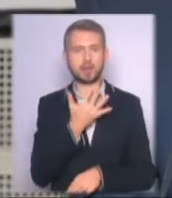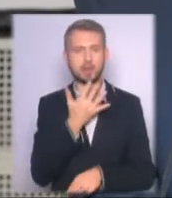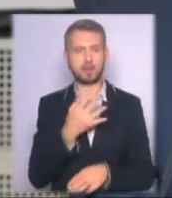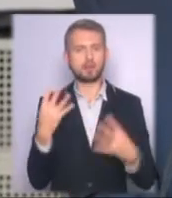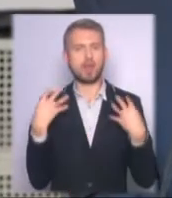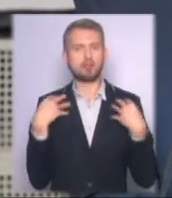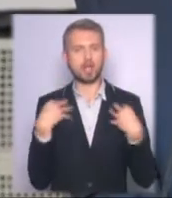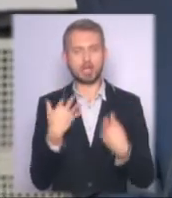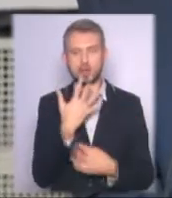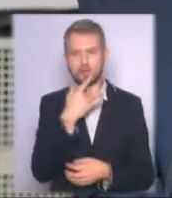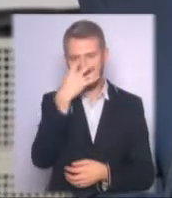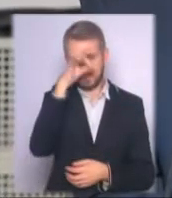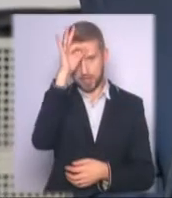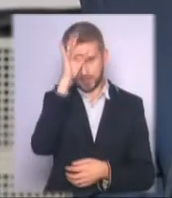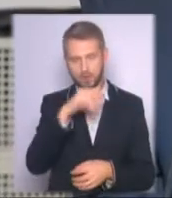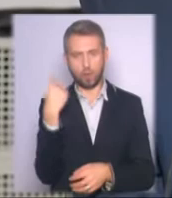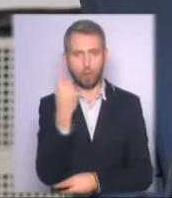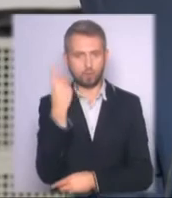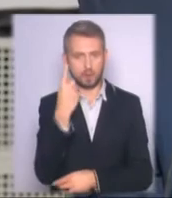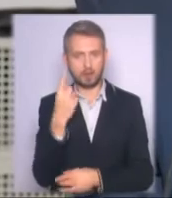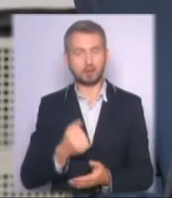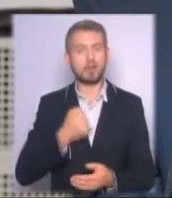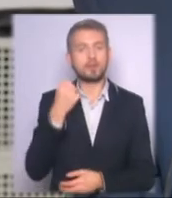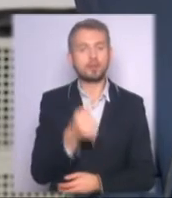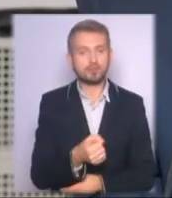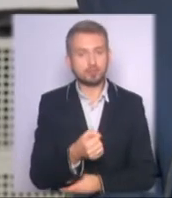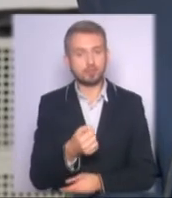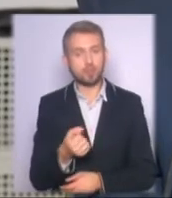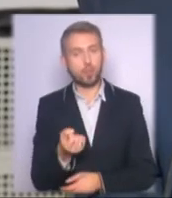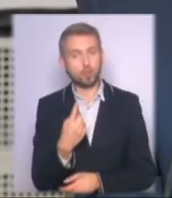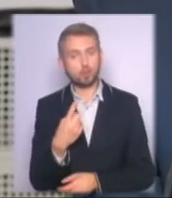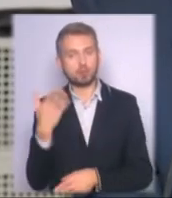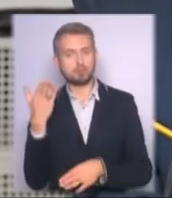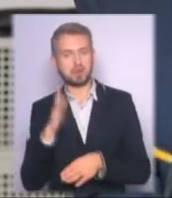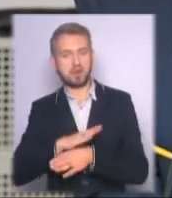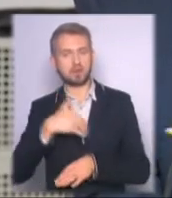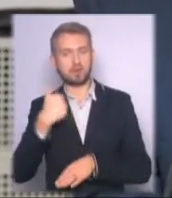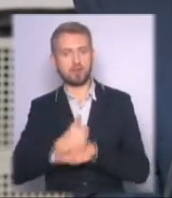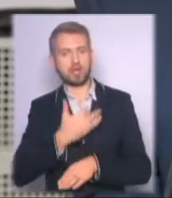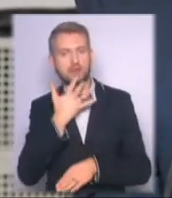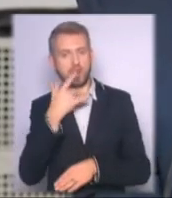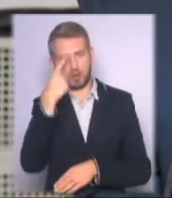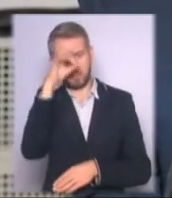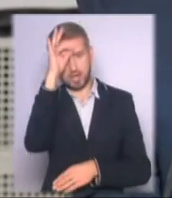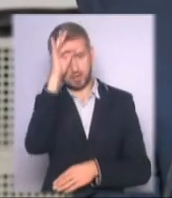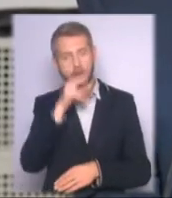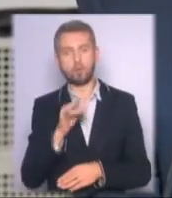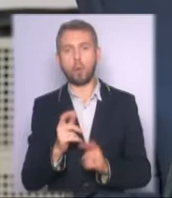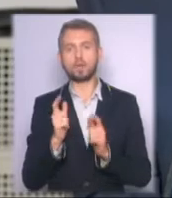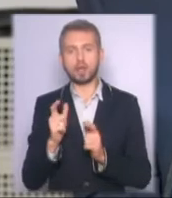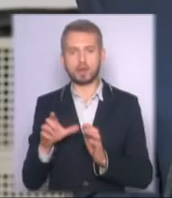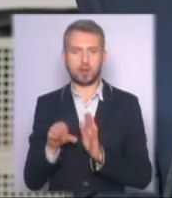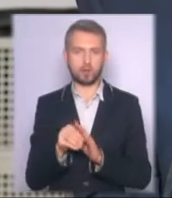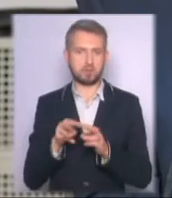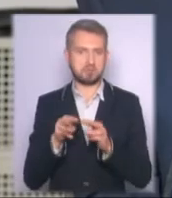начальник национальной полиции области назначается приказом главы национальной полиции по согласованию с